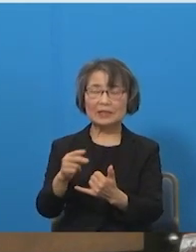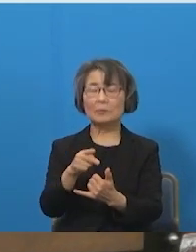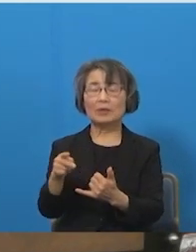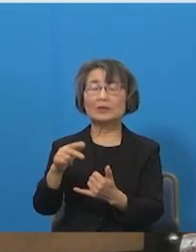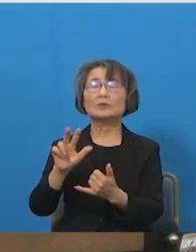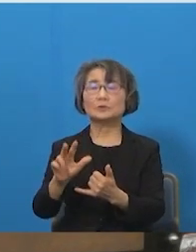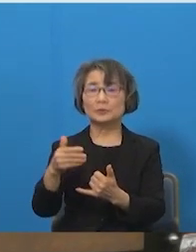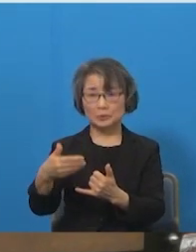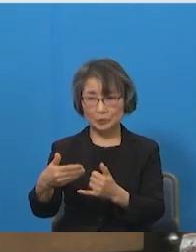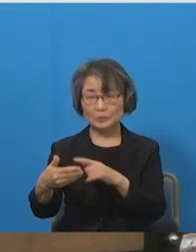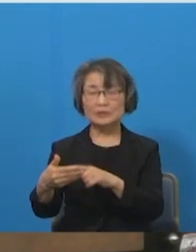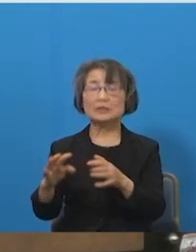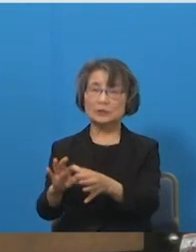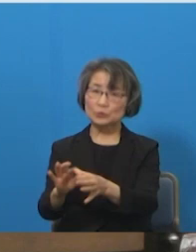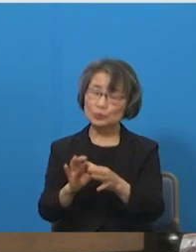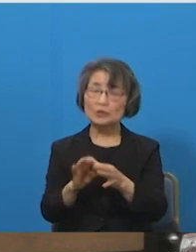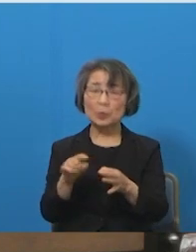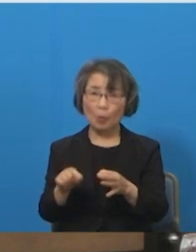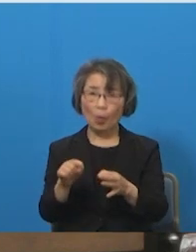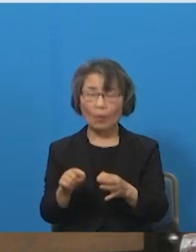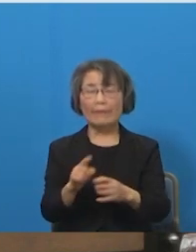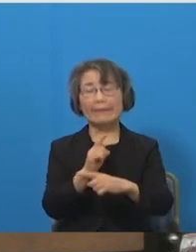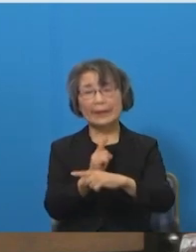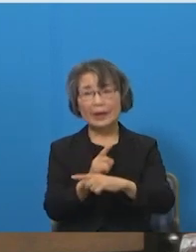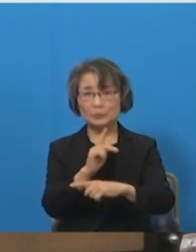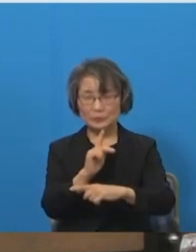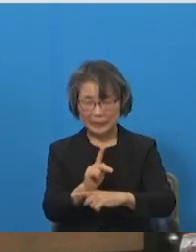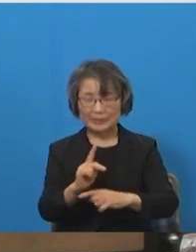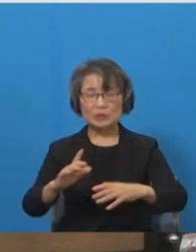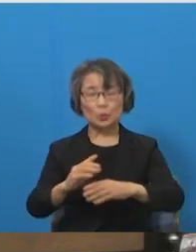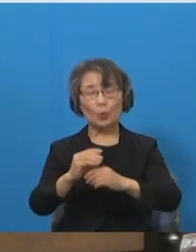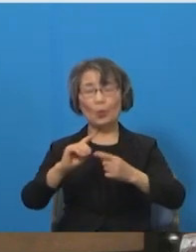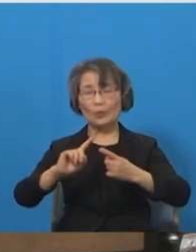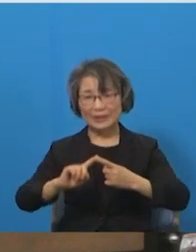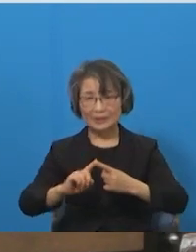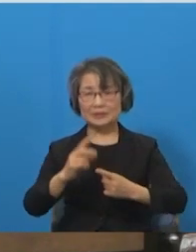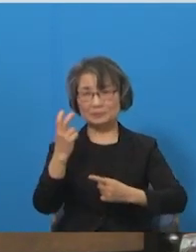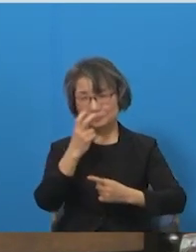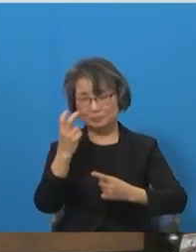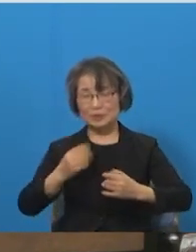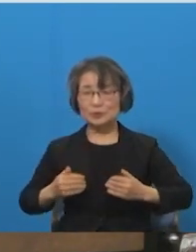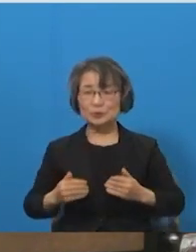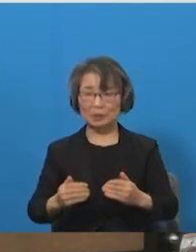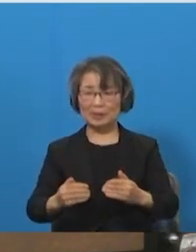給の仕組み等についても、多角的、総合的な研究を進めてまいります。